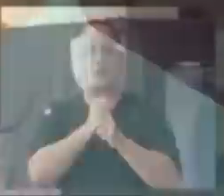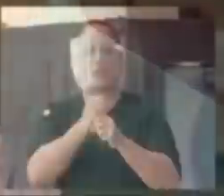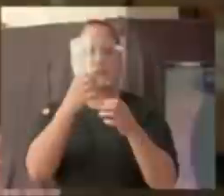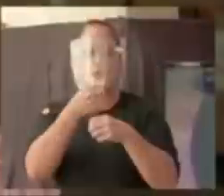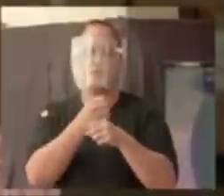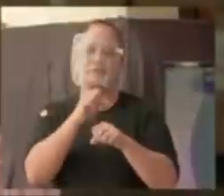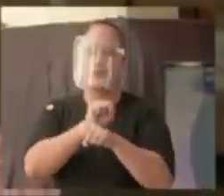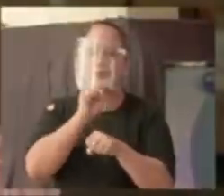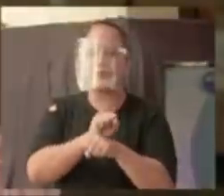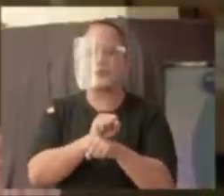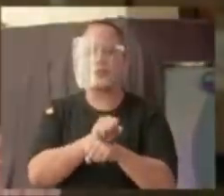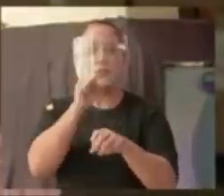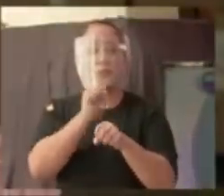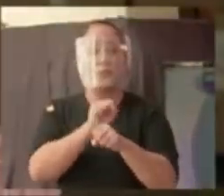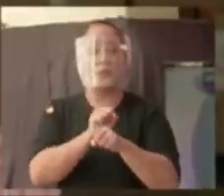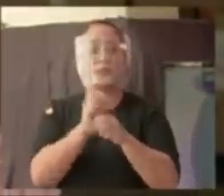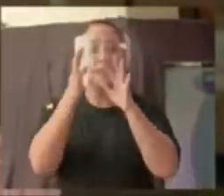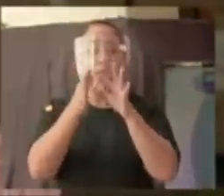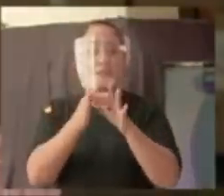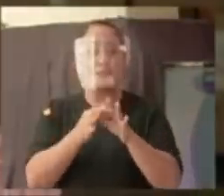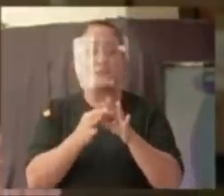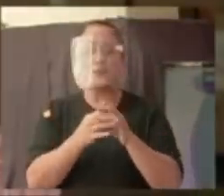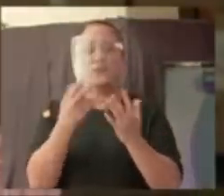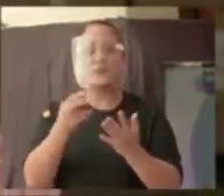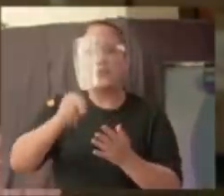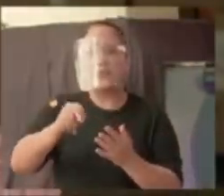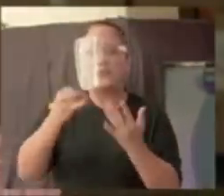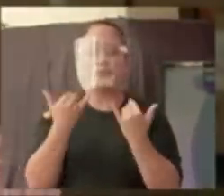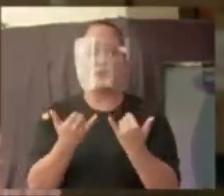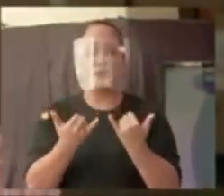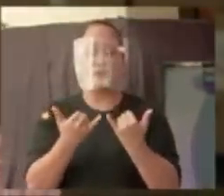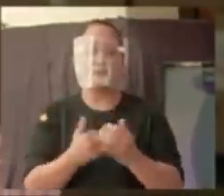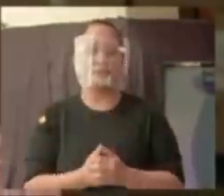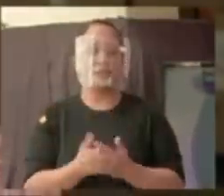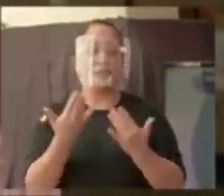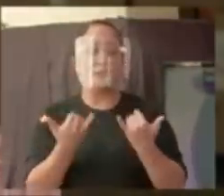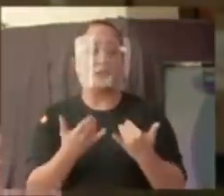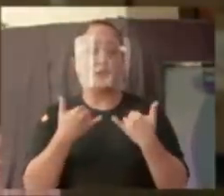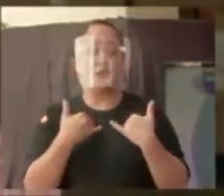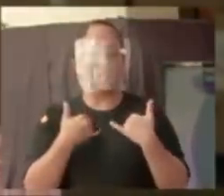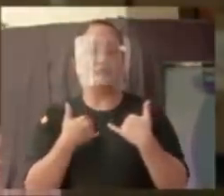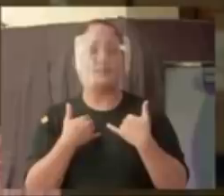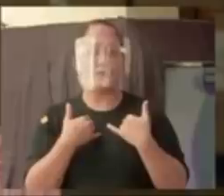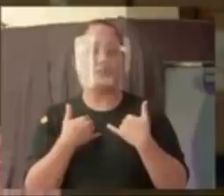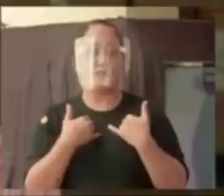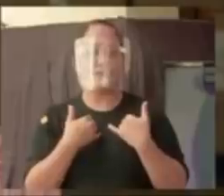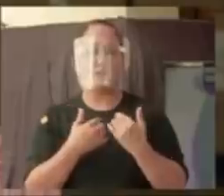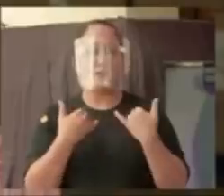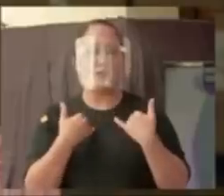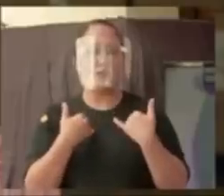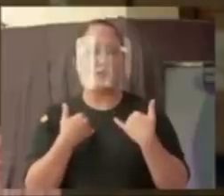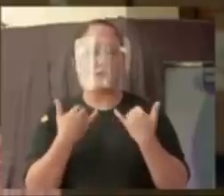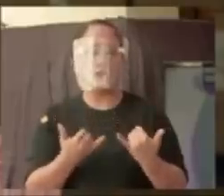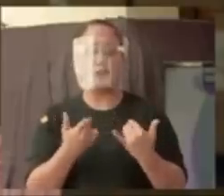trabaho. Trabaho ang isa sa pinakamatinding pangangailangan natin, lalo na ngayong kasalukuyang panahon